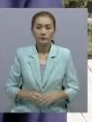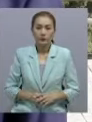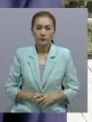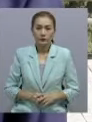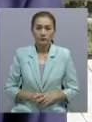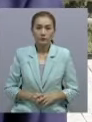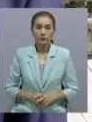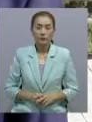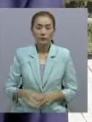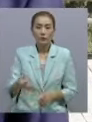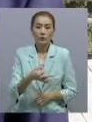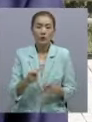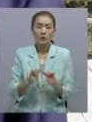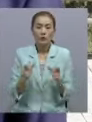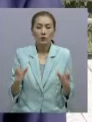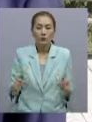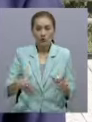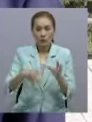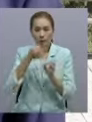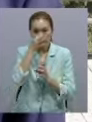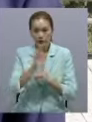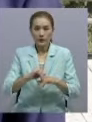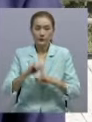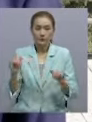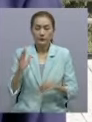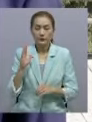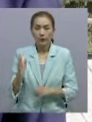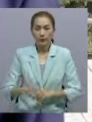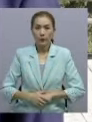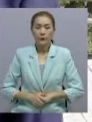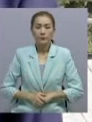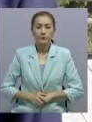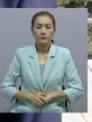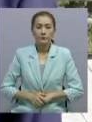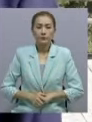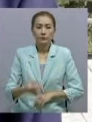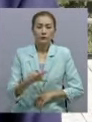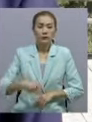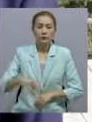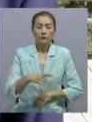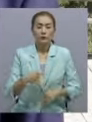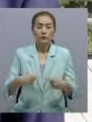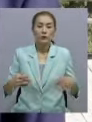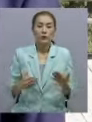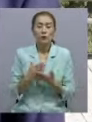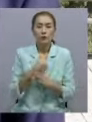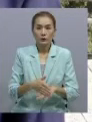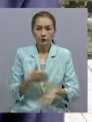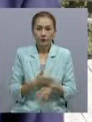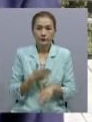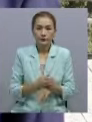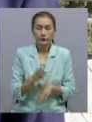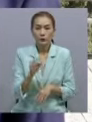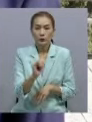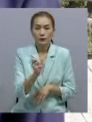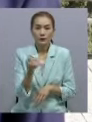бүкіл облыс мектептерінің тәжірибе тарататын мектебі болып еді. Республикадан талай қонақтар келіп, осы